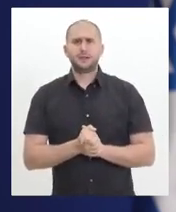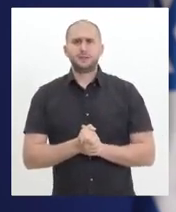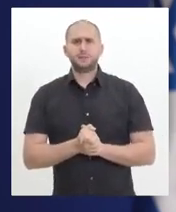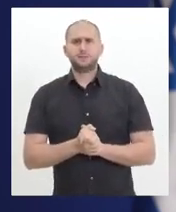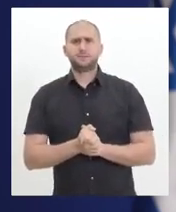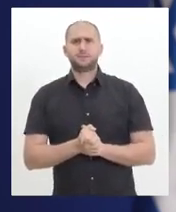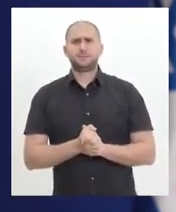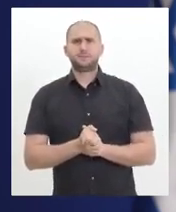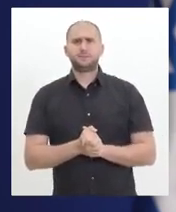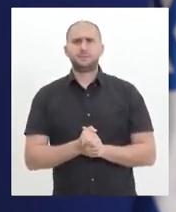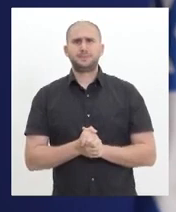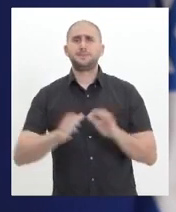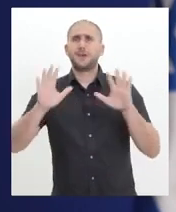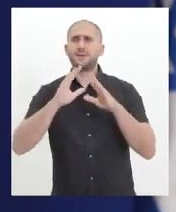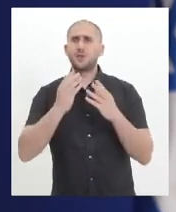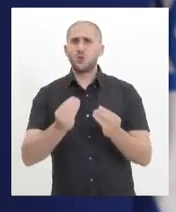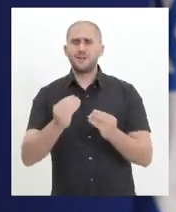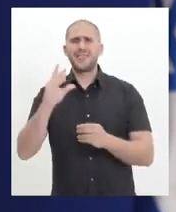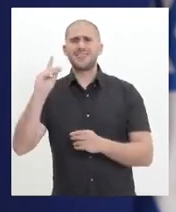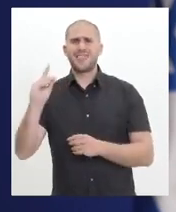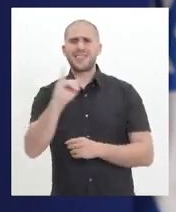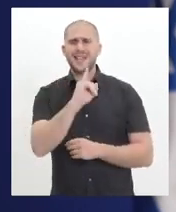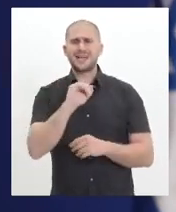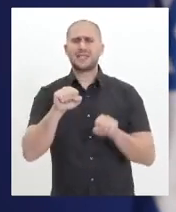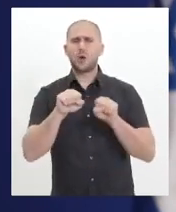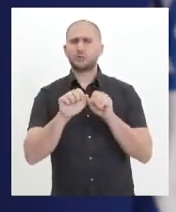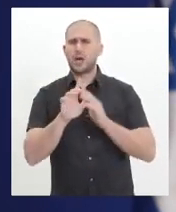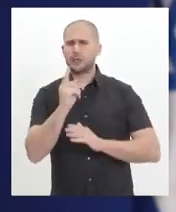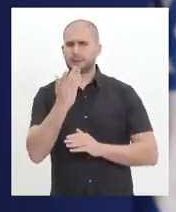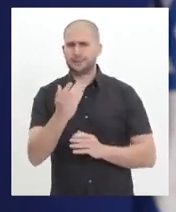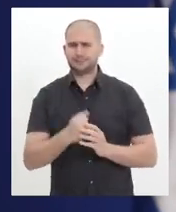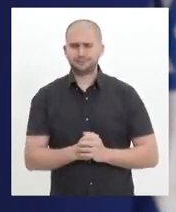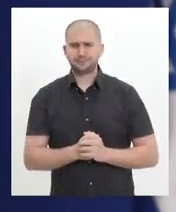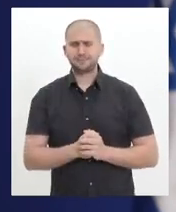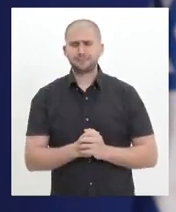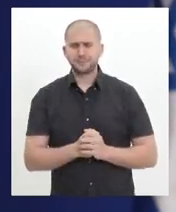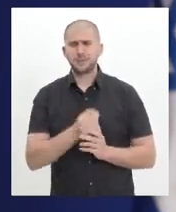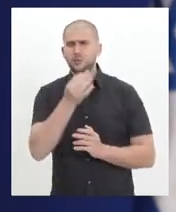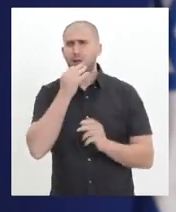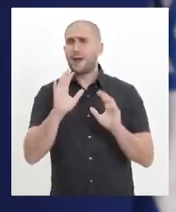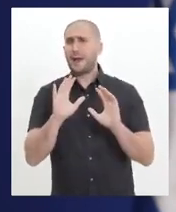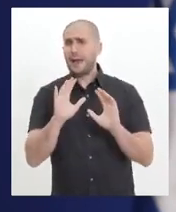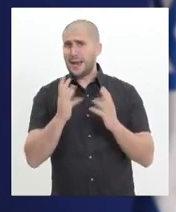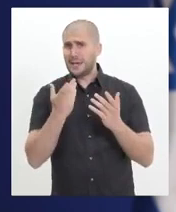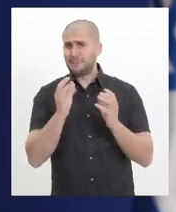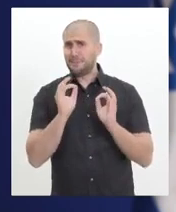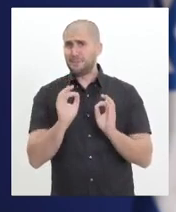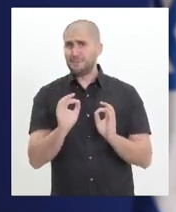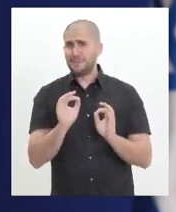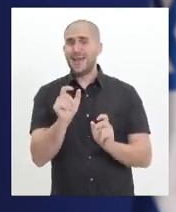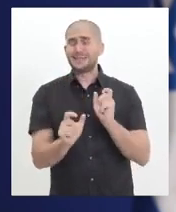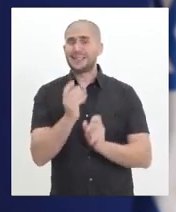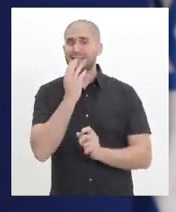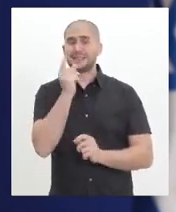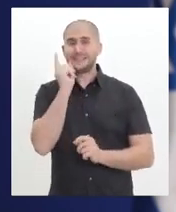שאלות ערב טוב דנה ירקצי כאן 11 האם האם אזרחי